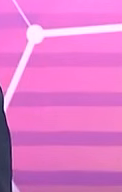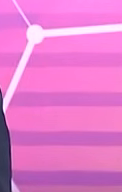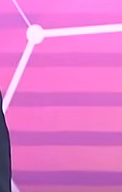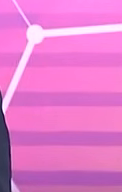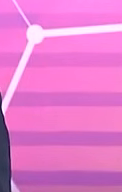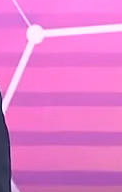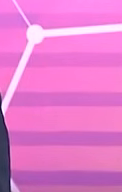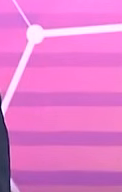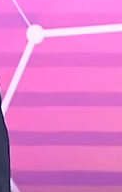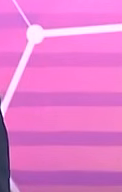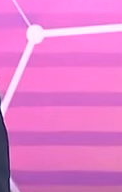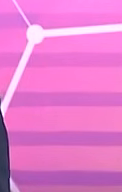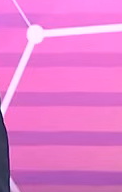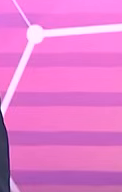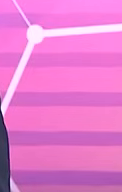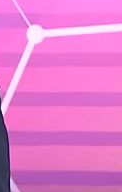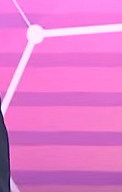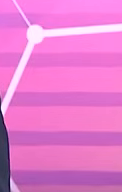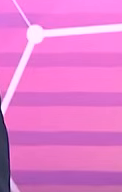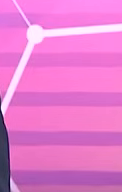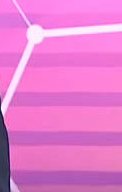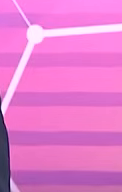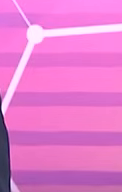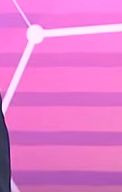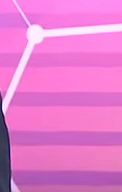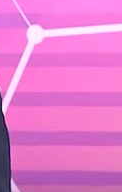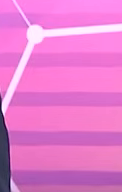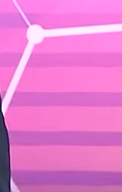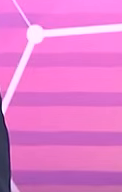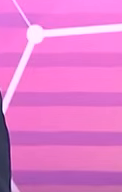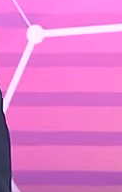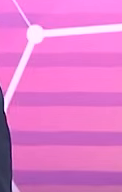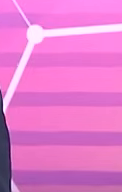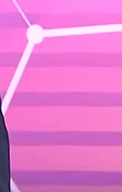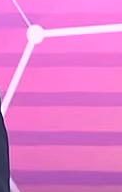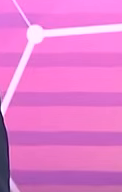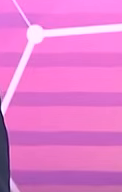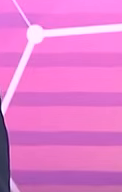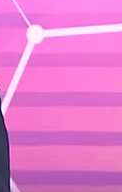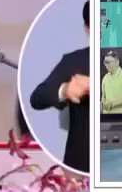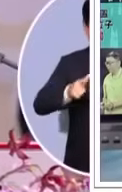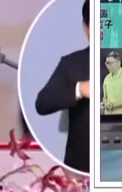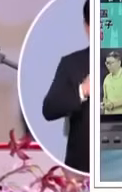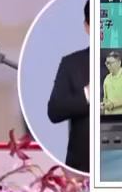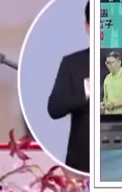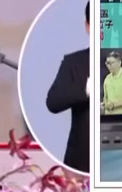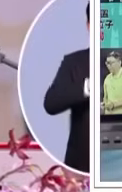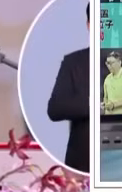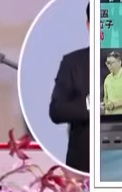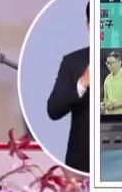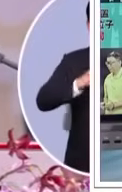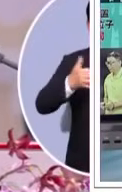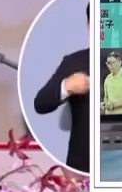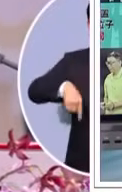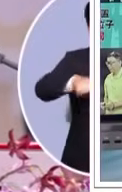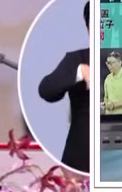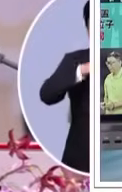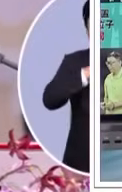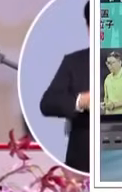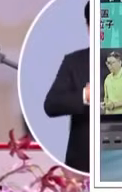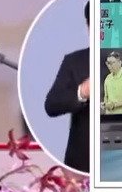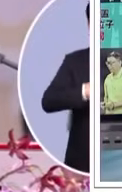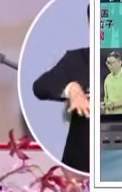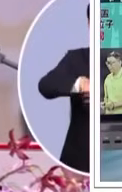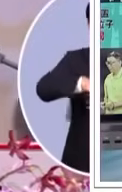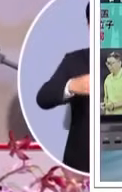要有国旗就不要有国旗，能够不要有那个蓝白红就不要有，就是这样子。所以这一次不是在弄这些东